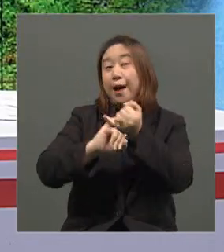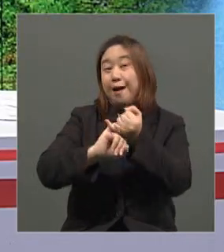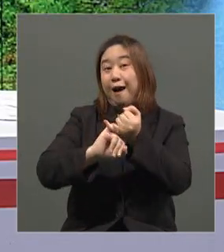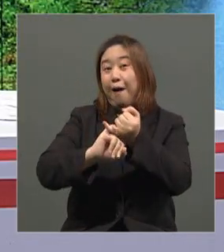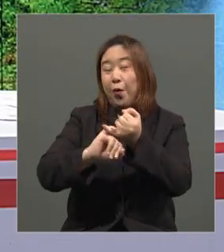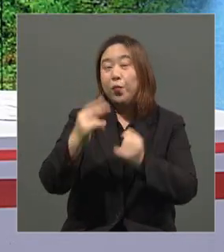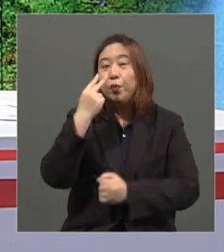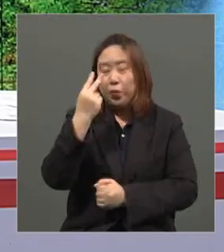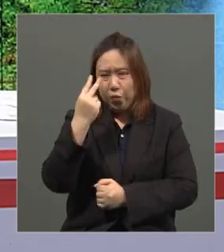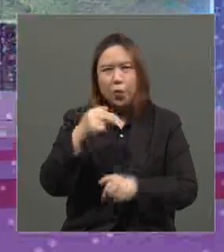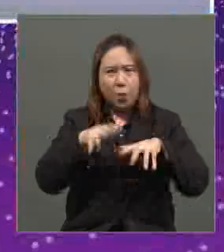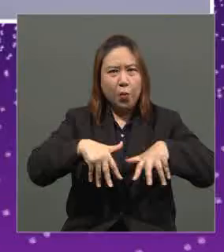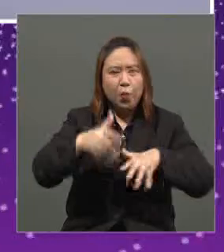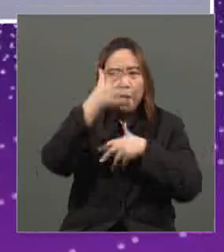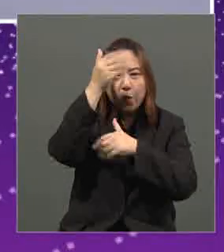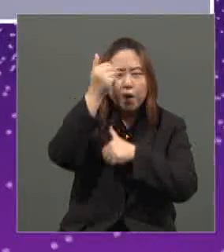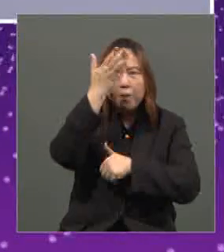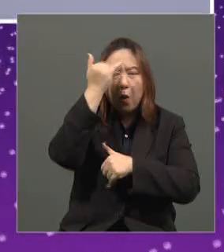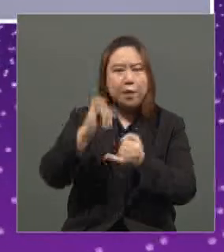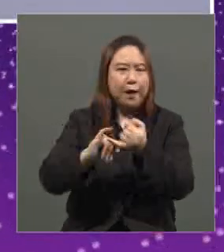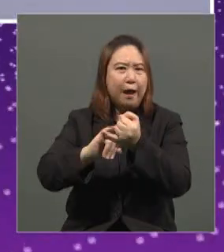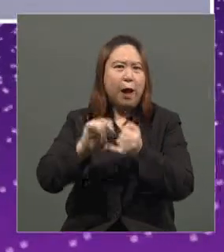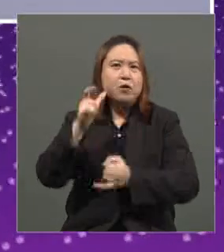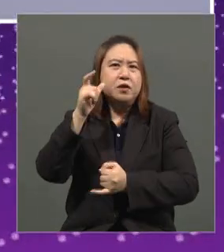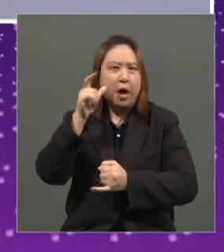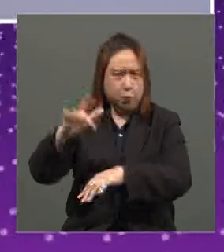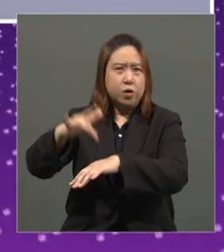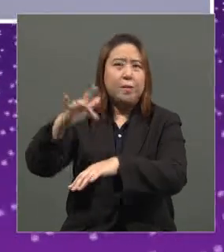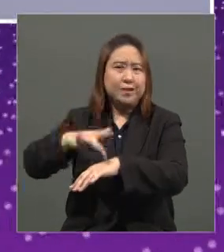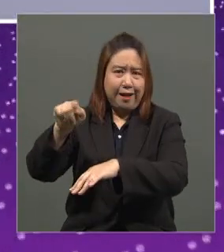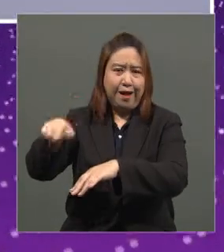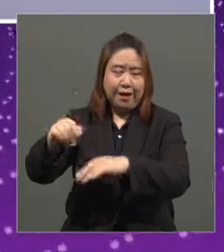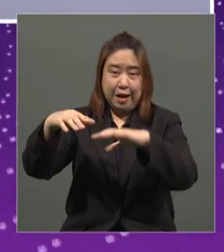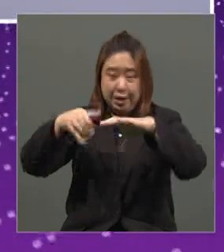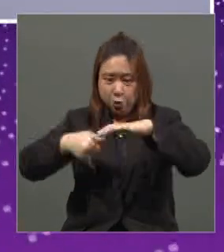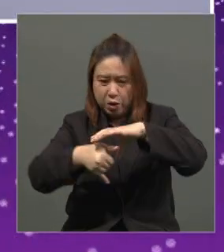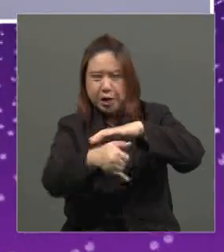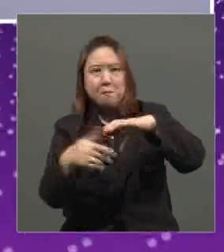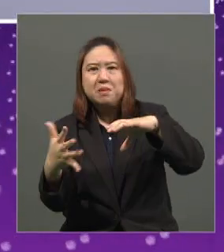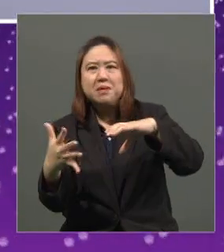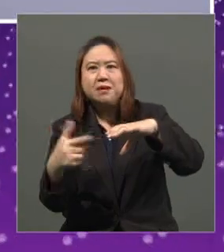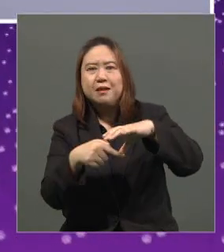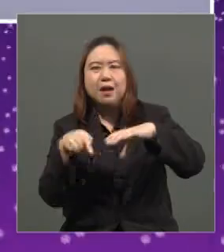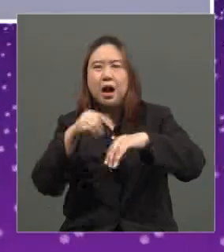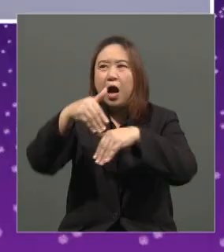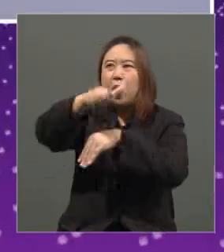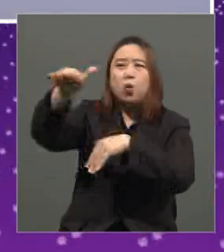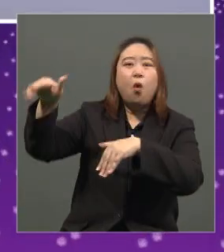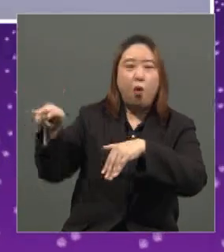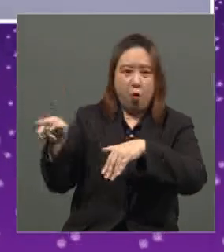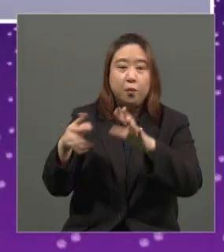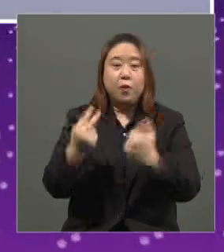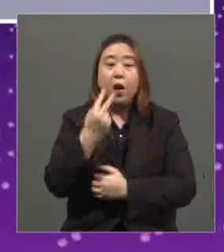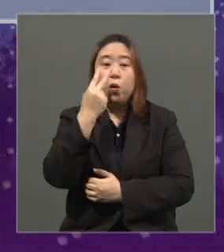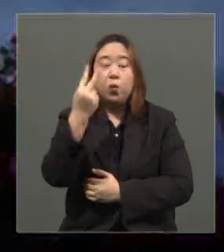ดียวกันนะคะเนื่องจากว่าเป็นฝูงค้างคาวตัวใหญ่ที่อาศัยตามธรรมชาติแล้วก็ไม่ได้อยู่ในถ้ำด้วยนะคะไปดูจุดชมฝูงค้างคาวแม่ไก่วั